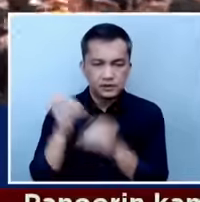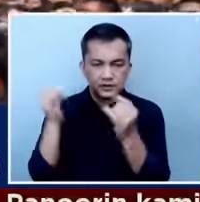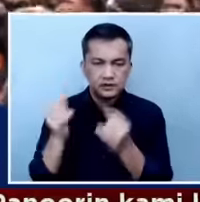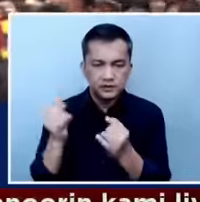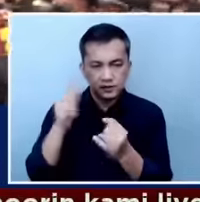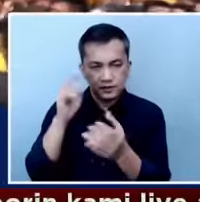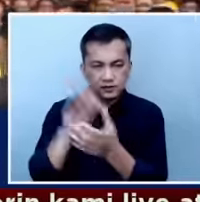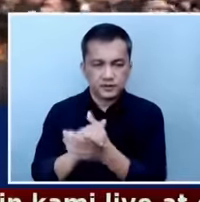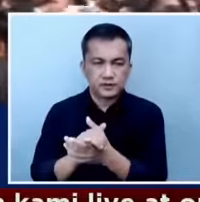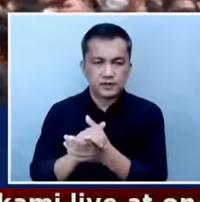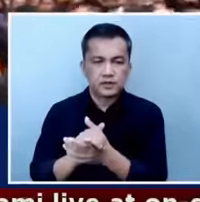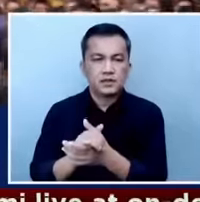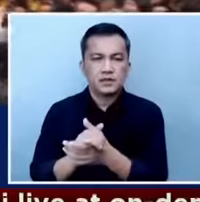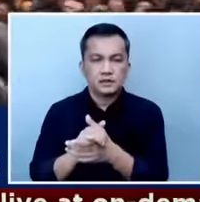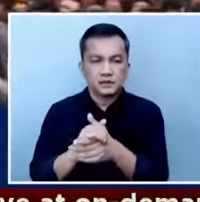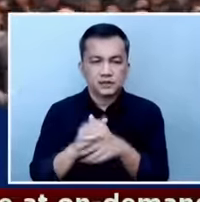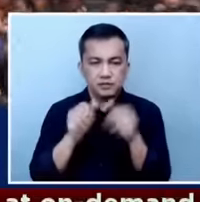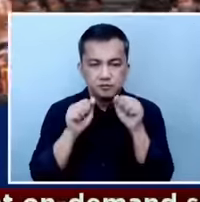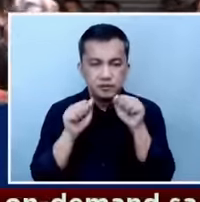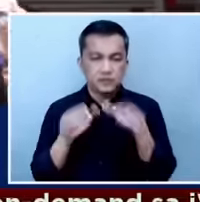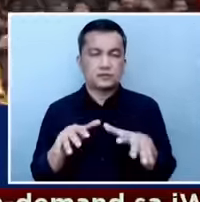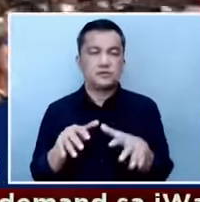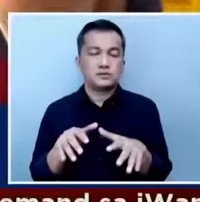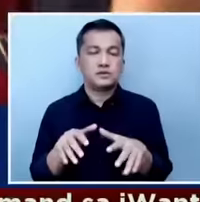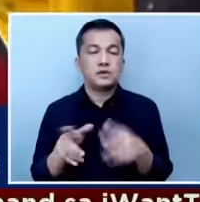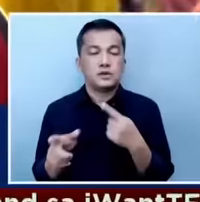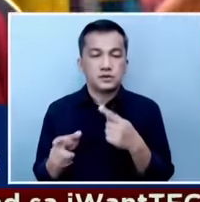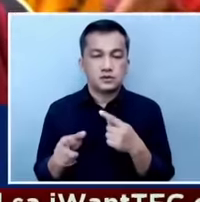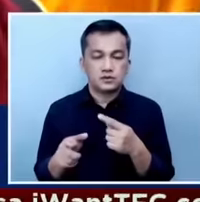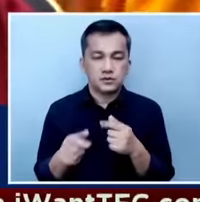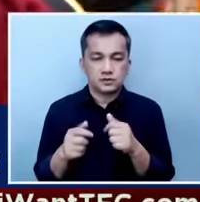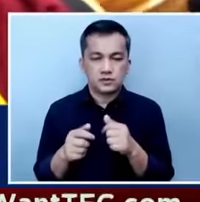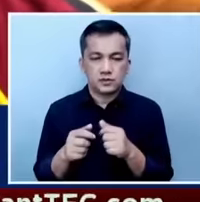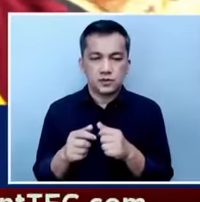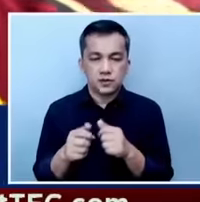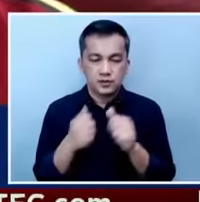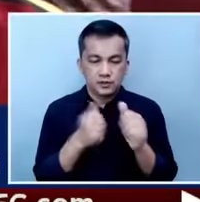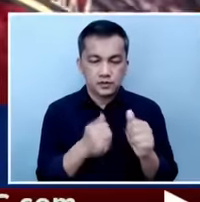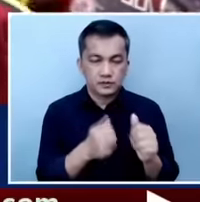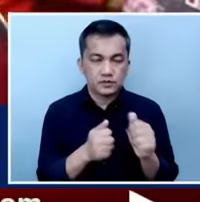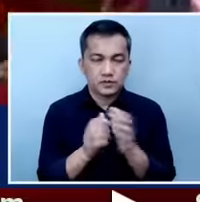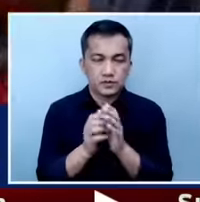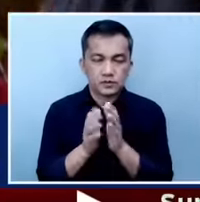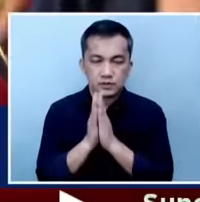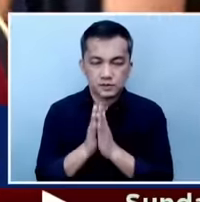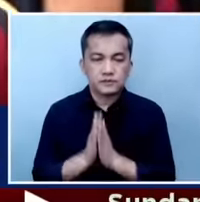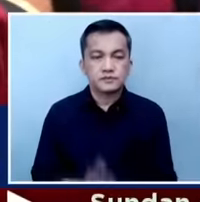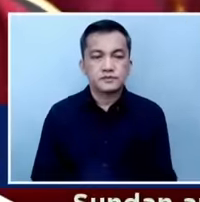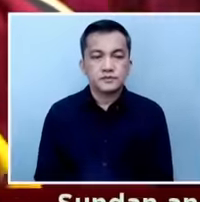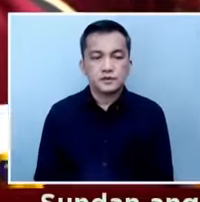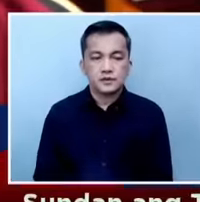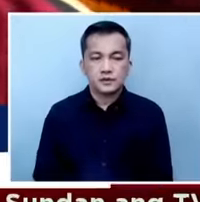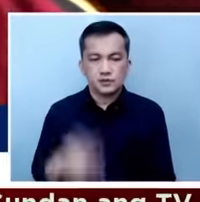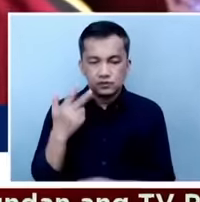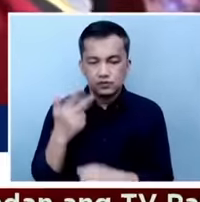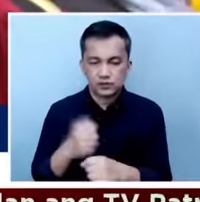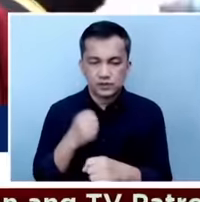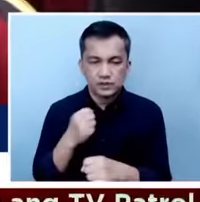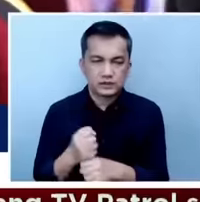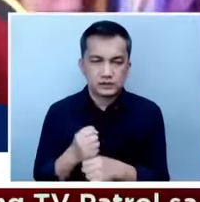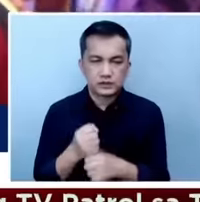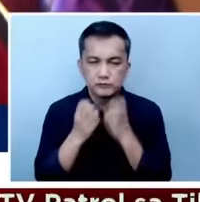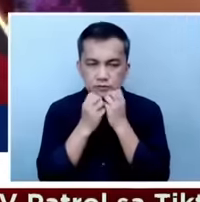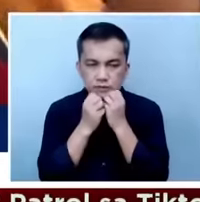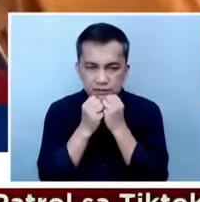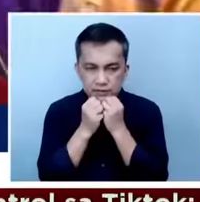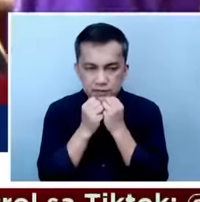pinaniniwalaang nagpapagaling at tumutupad ng dasal. Yung tatlong taon na nawala sa amin, susulitin na namin yun.